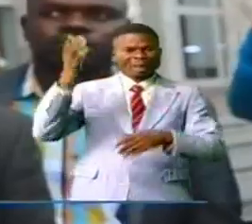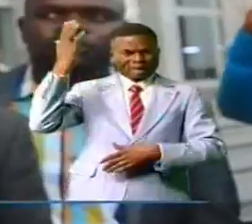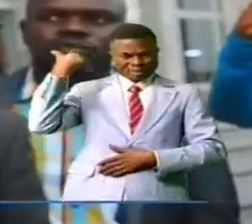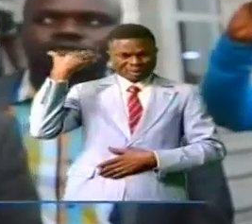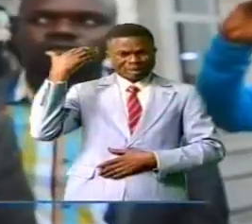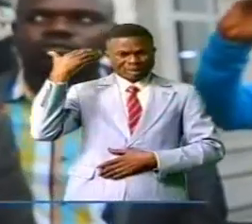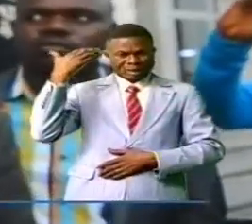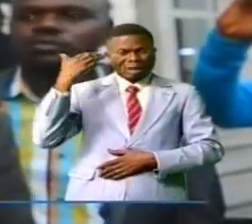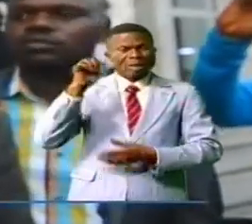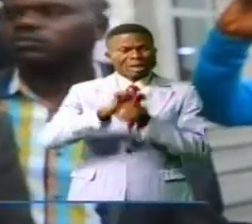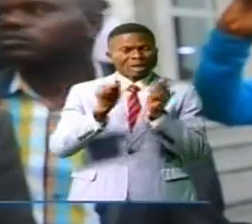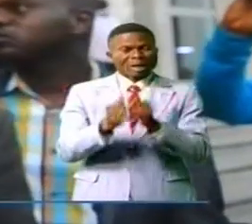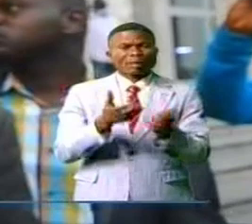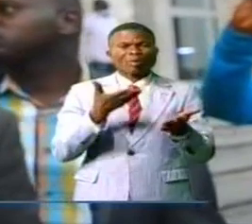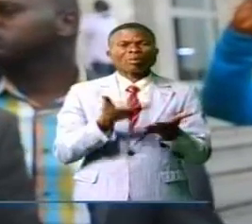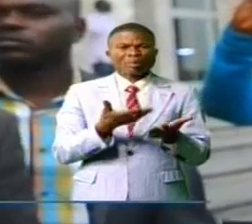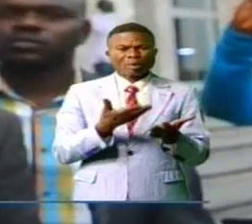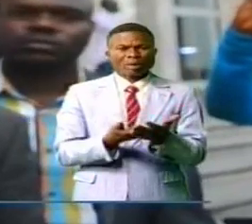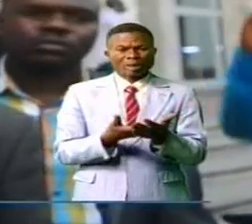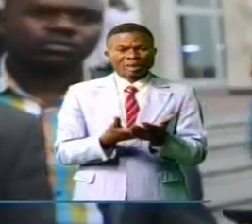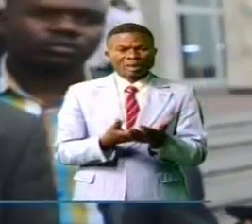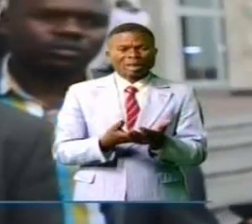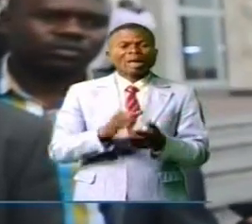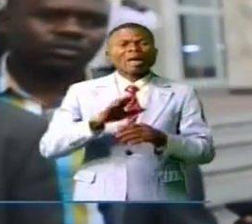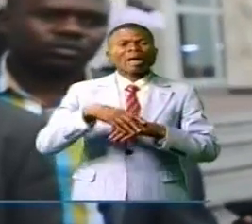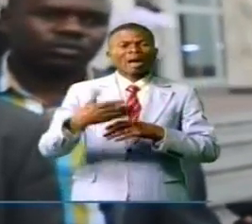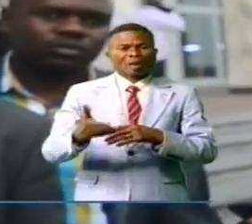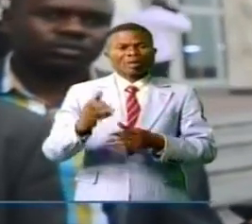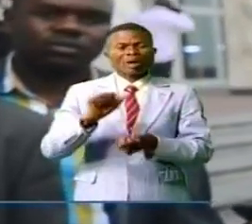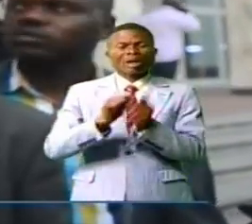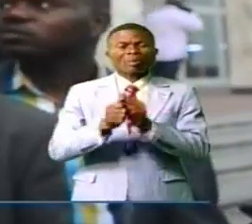décennies. Cette situation, aux conséquences